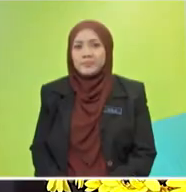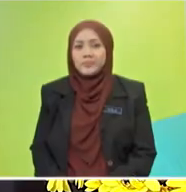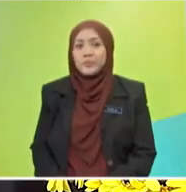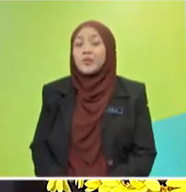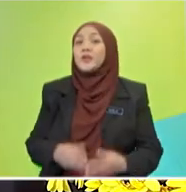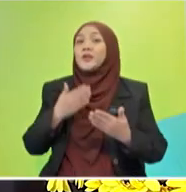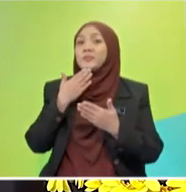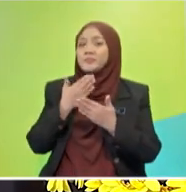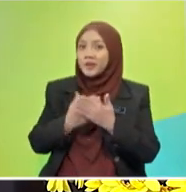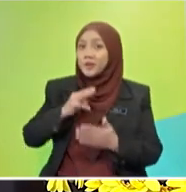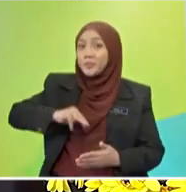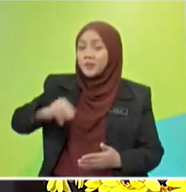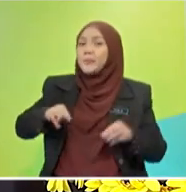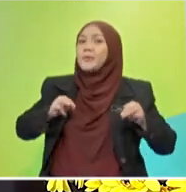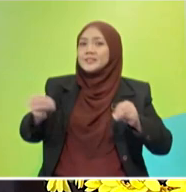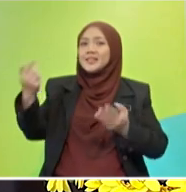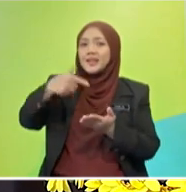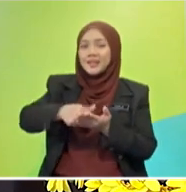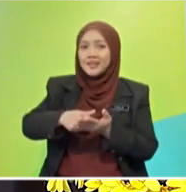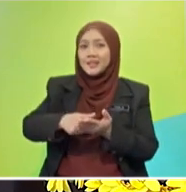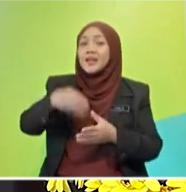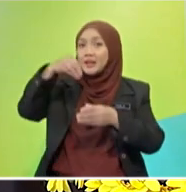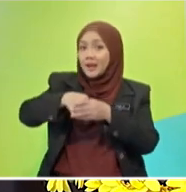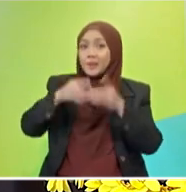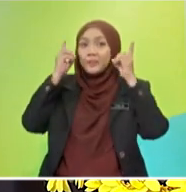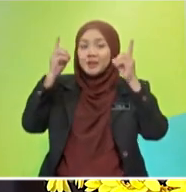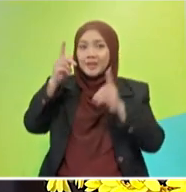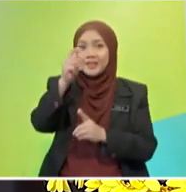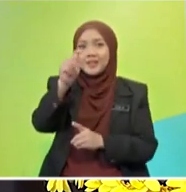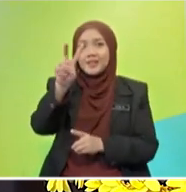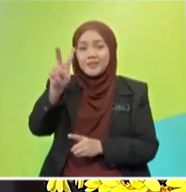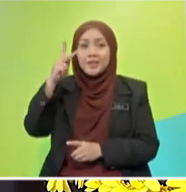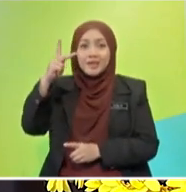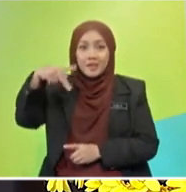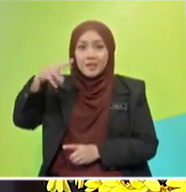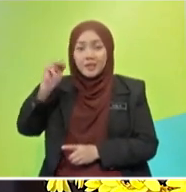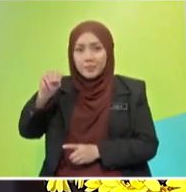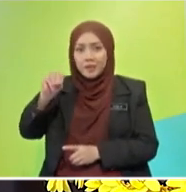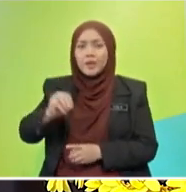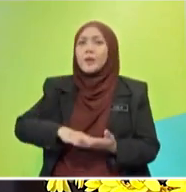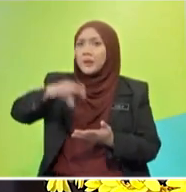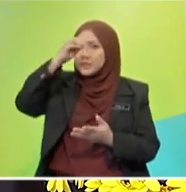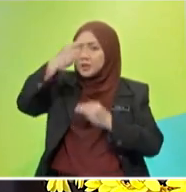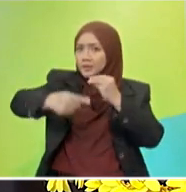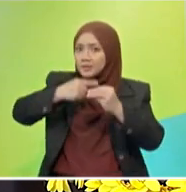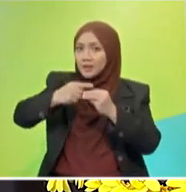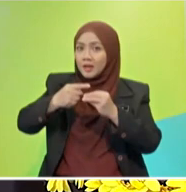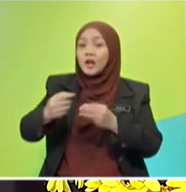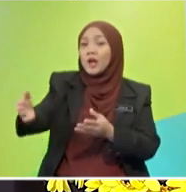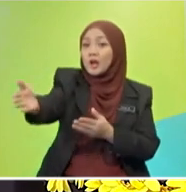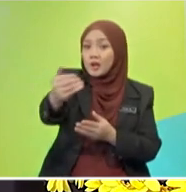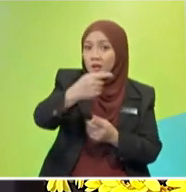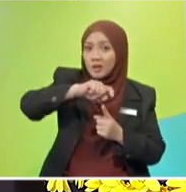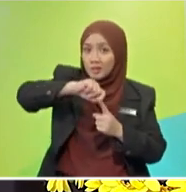masih lagi dalam Didik TV KPM hari ini kita belajar tentang tuai hasil tanaman bersama dengan